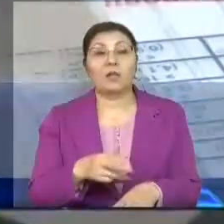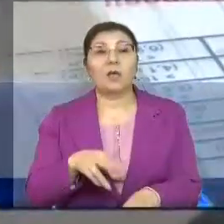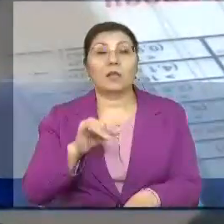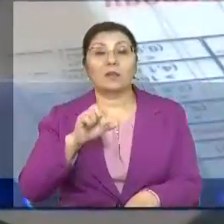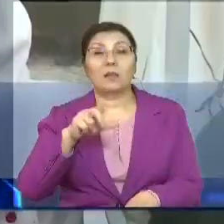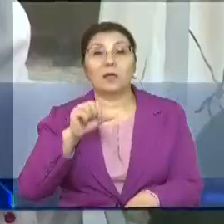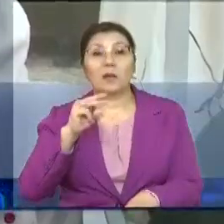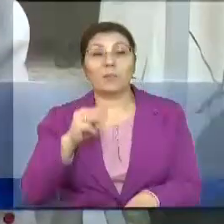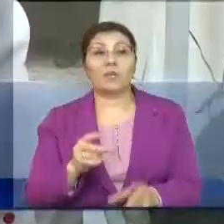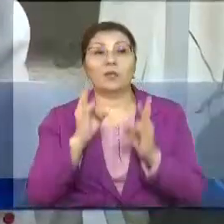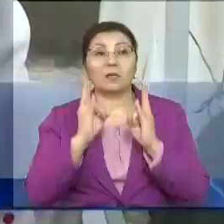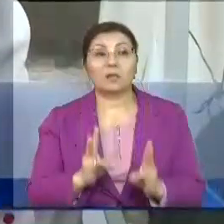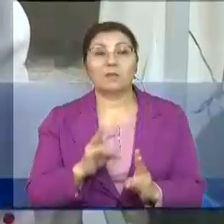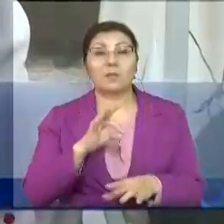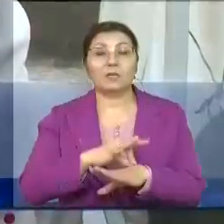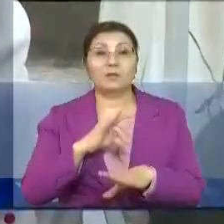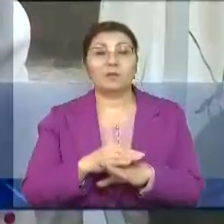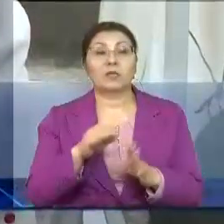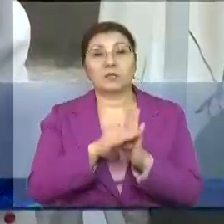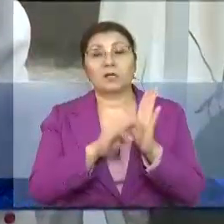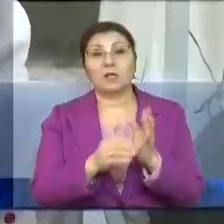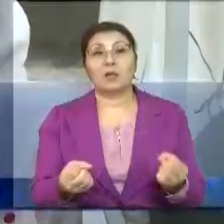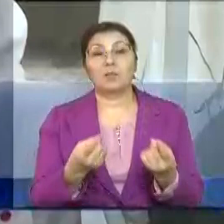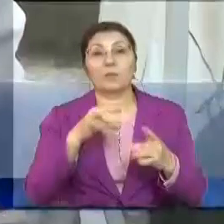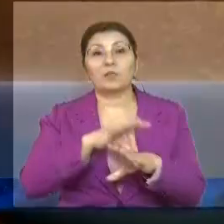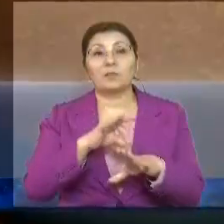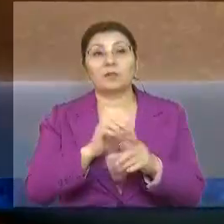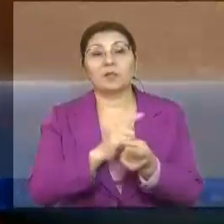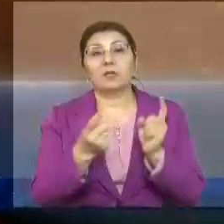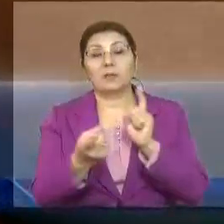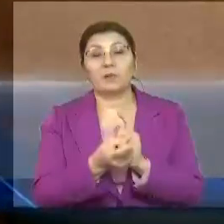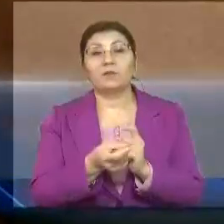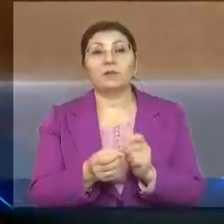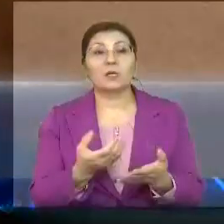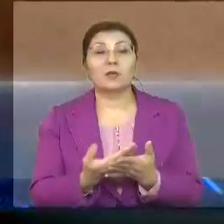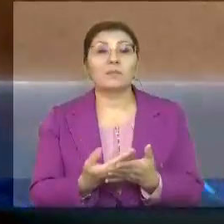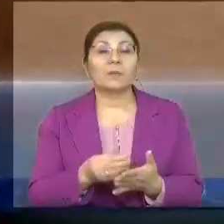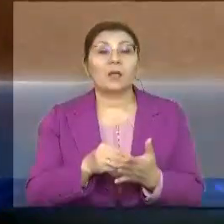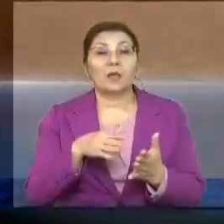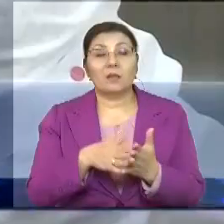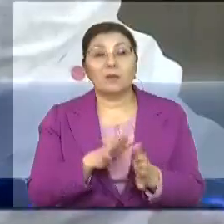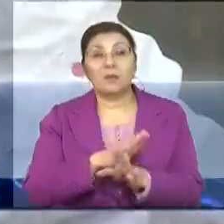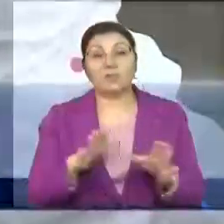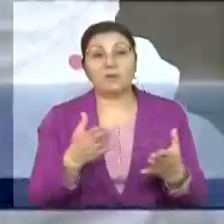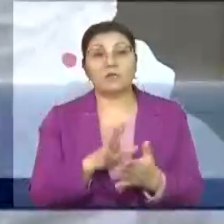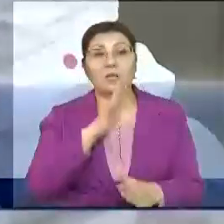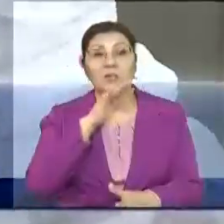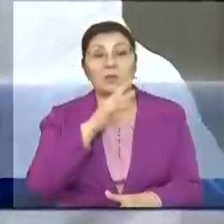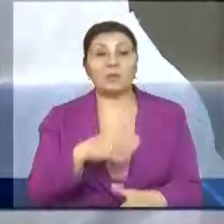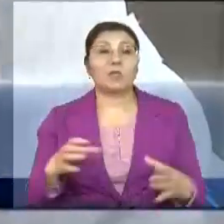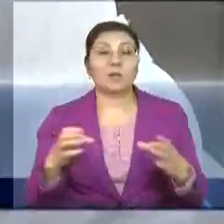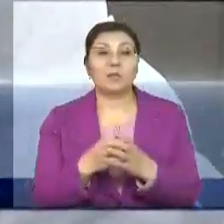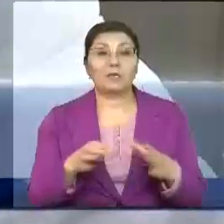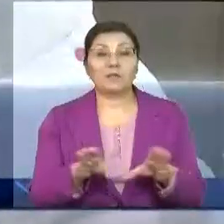также злокачественных новообразований. В список выявленных заболеваний изменения, конечно же, не вносились. Они коснулись лишь возрастной целевой группы,